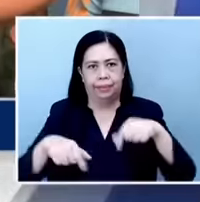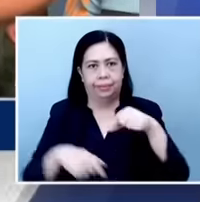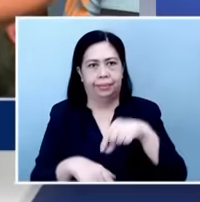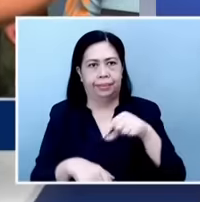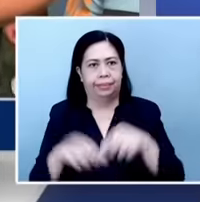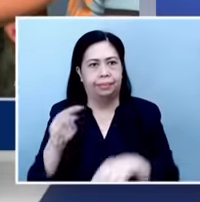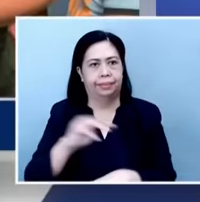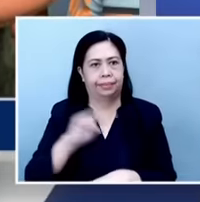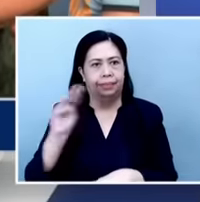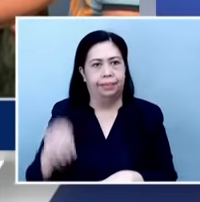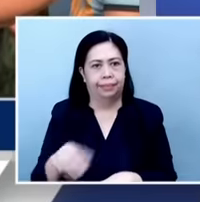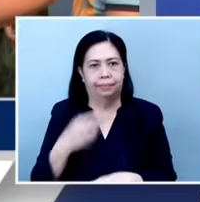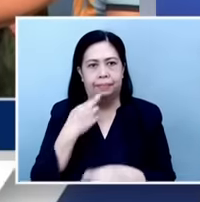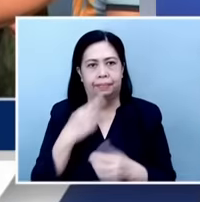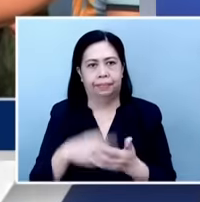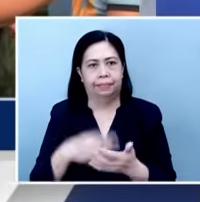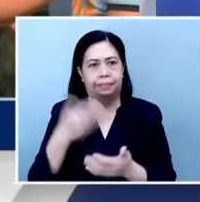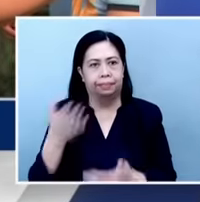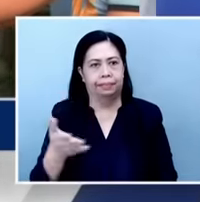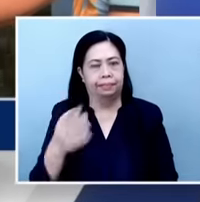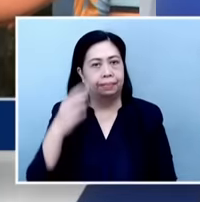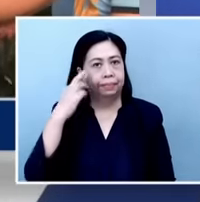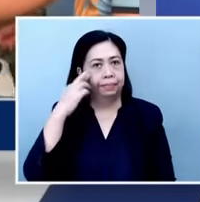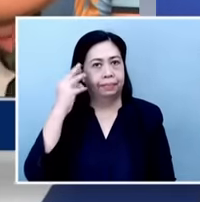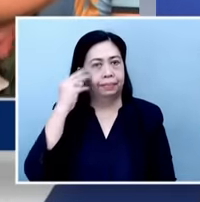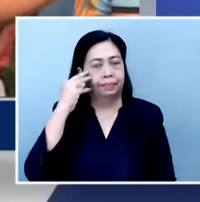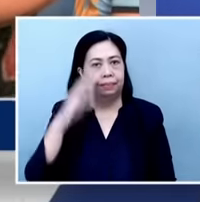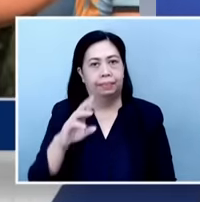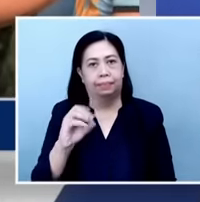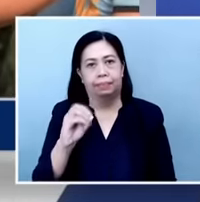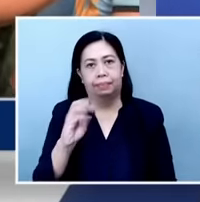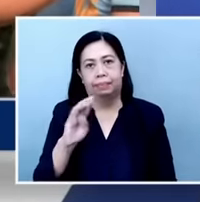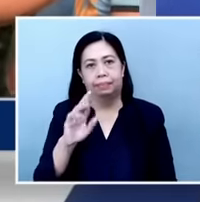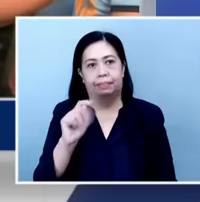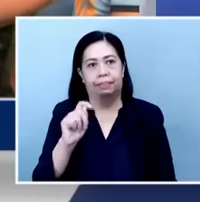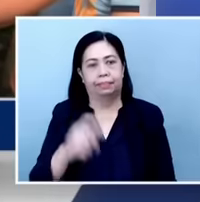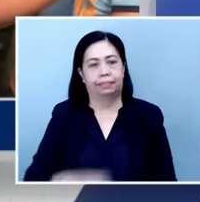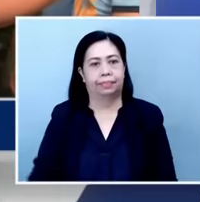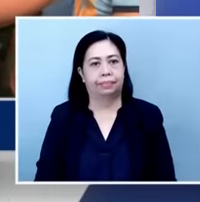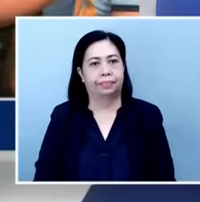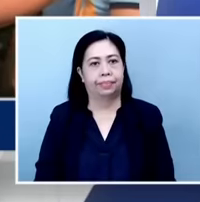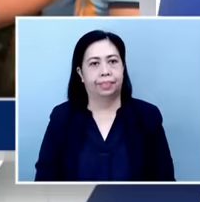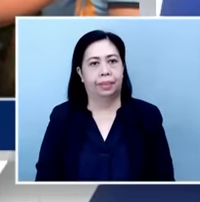Manila, nagpa-patrol si Robert Mano. Robert!